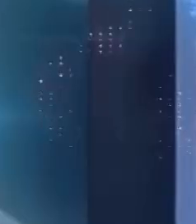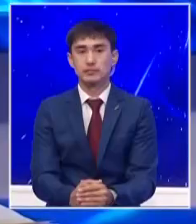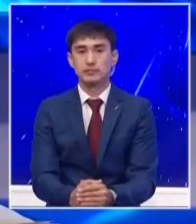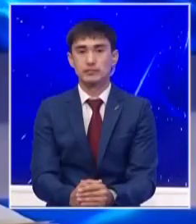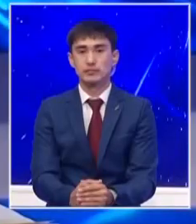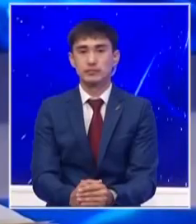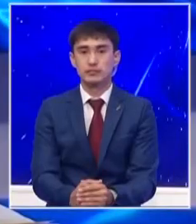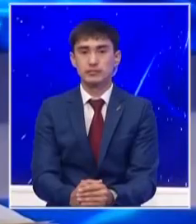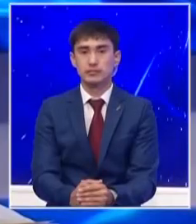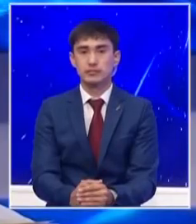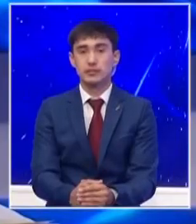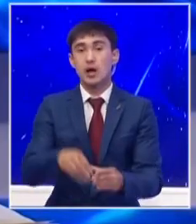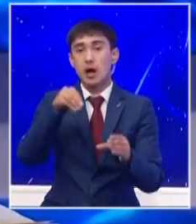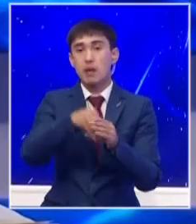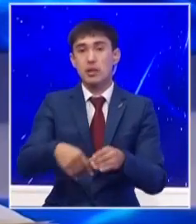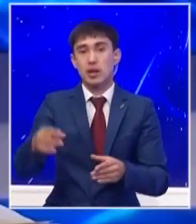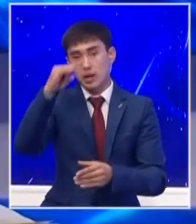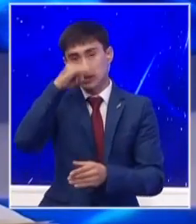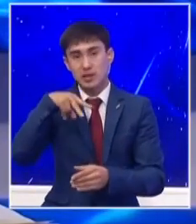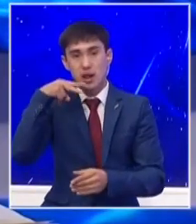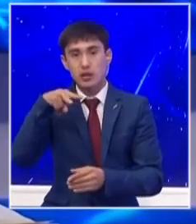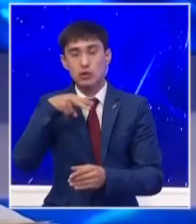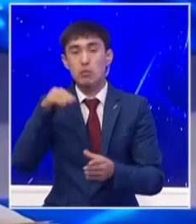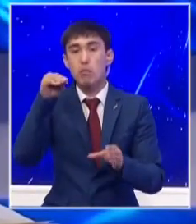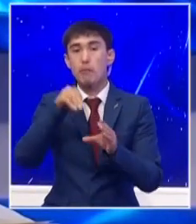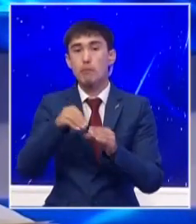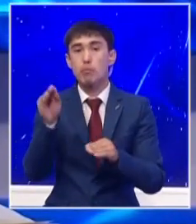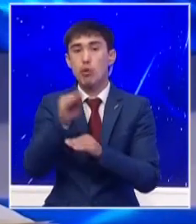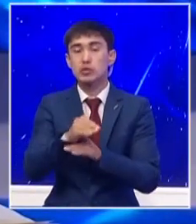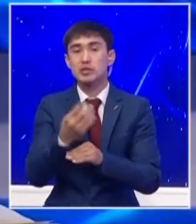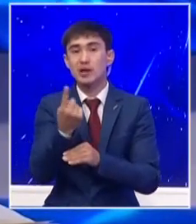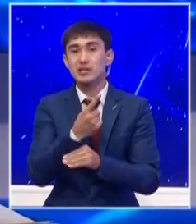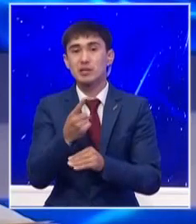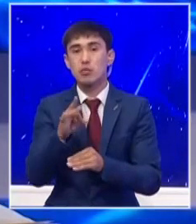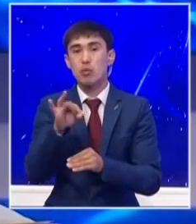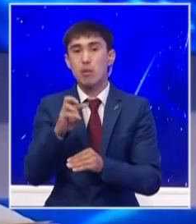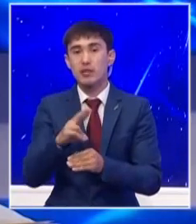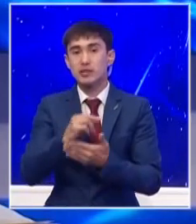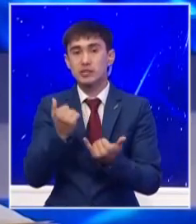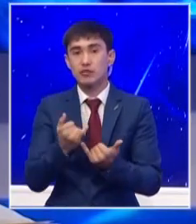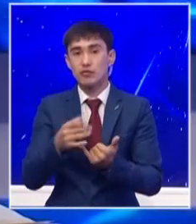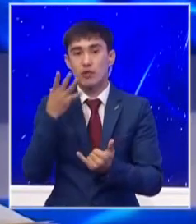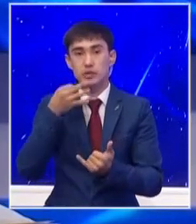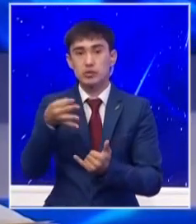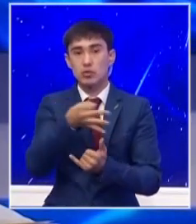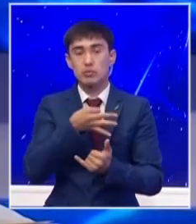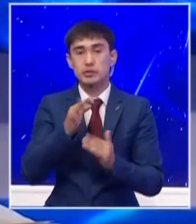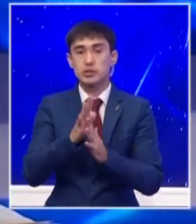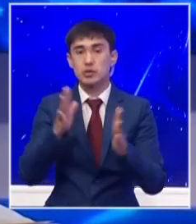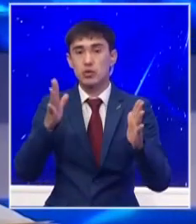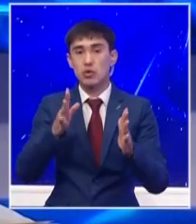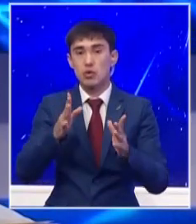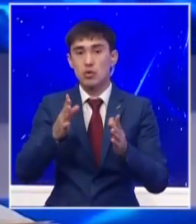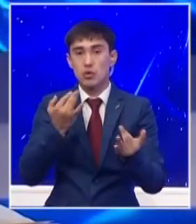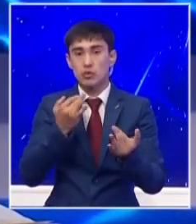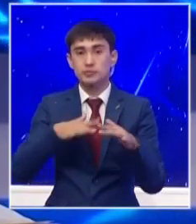область. Копилка казахской литературы пополнилась еще одним романом. Сегодня в Алматинской области широкому